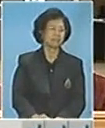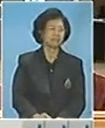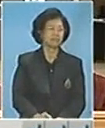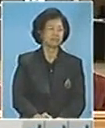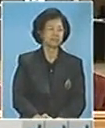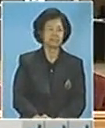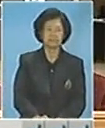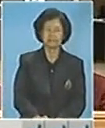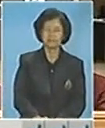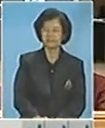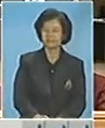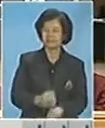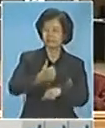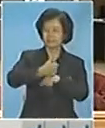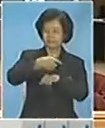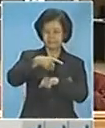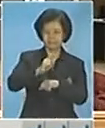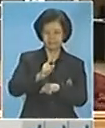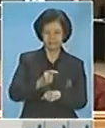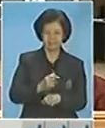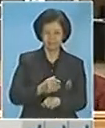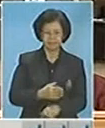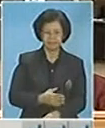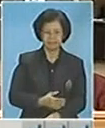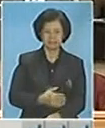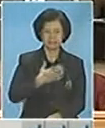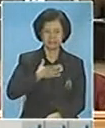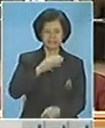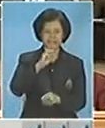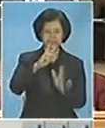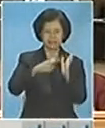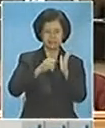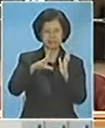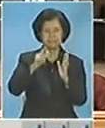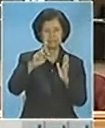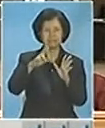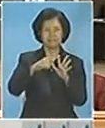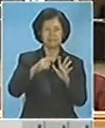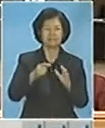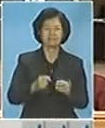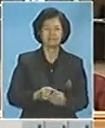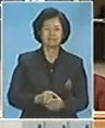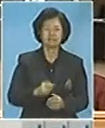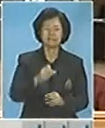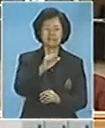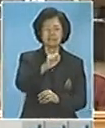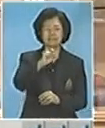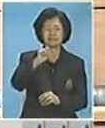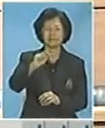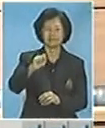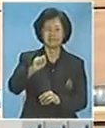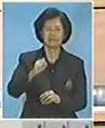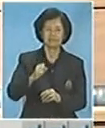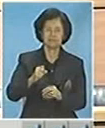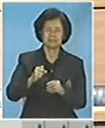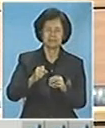ท่านประธานที่เคารพกระผมนายวชราเพชรทองสมาชิกสภาผู้แทนราษฎ